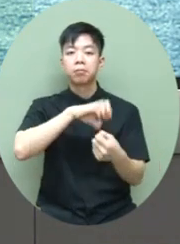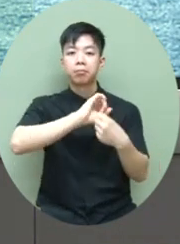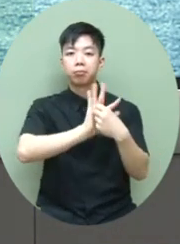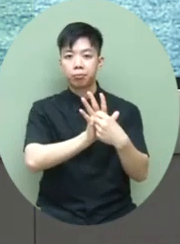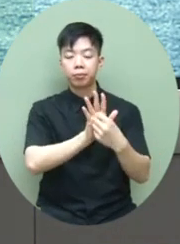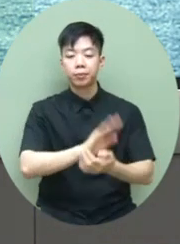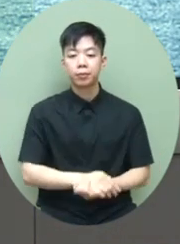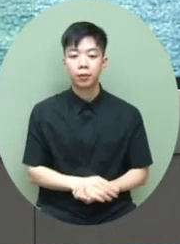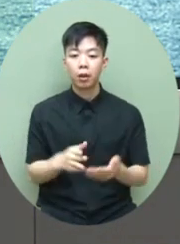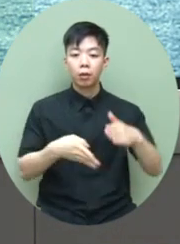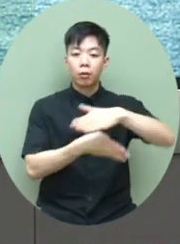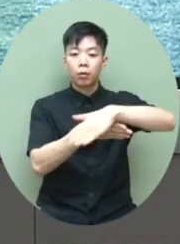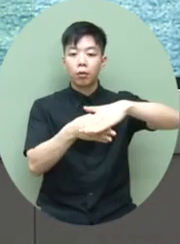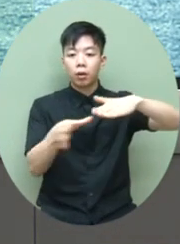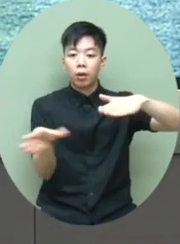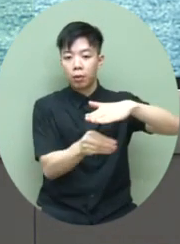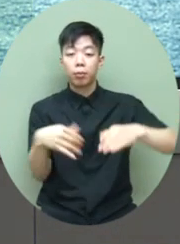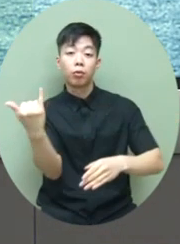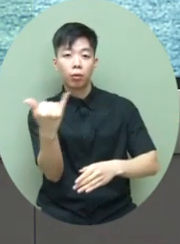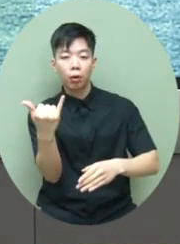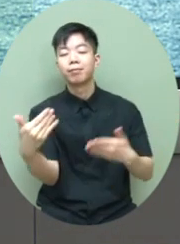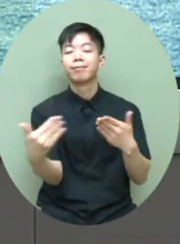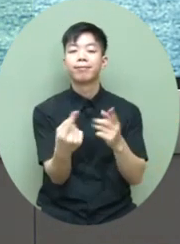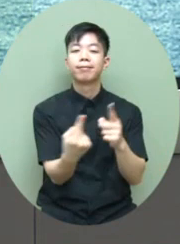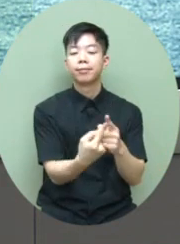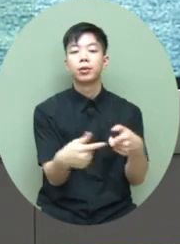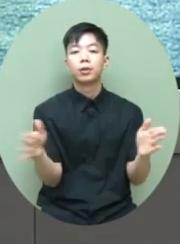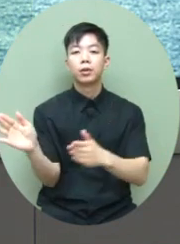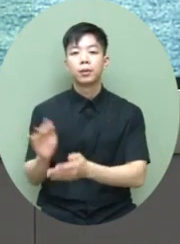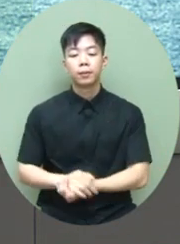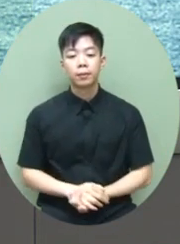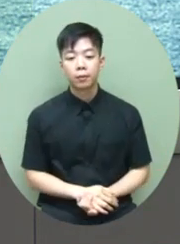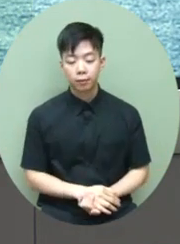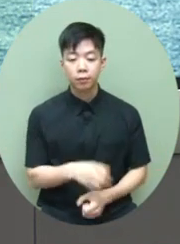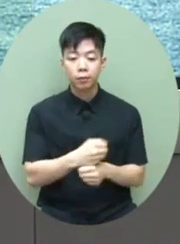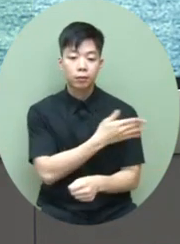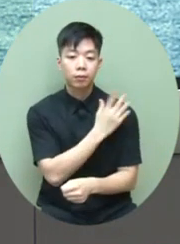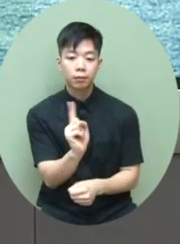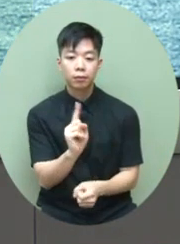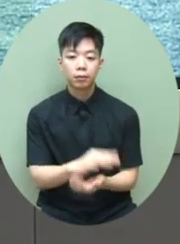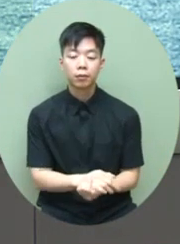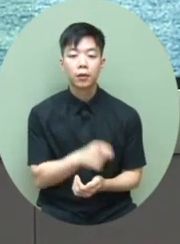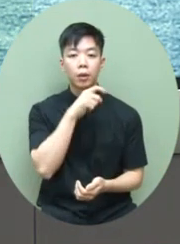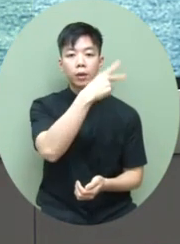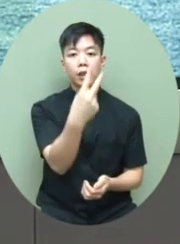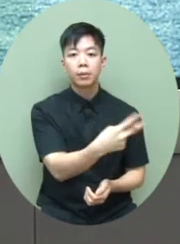中6名的同房病人會被列為密切接觸者。員工方面至今有